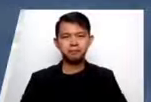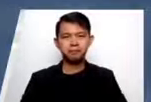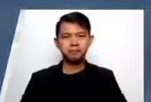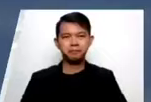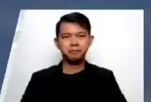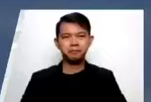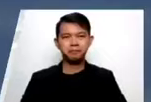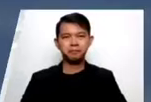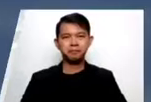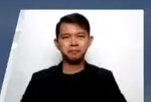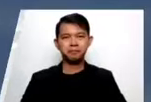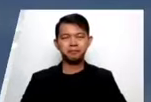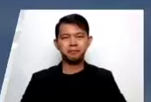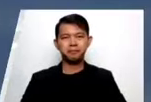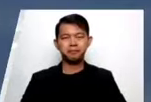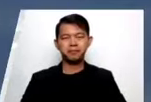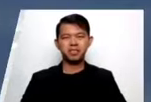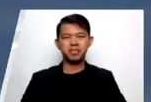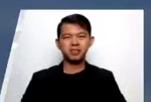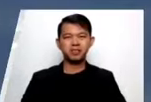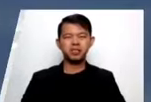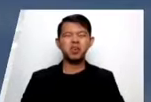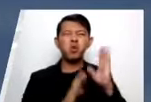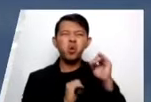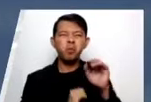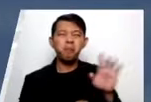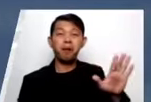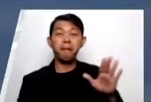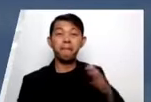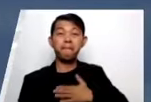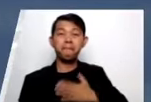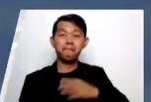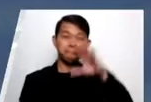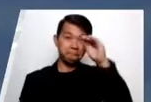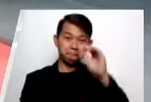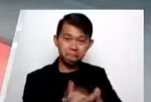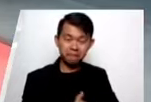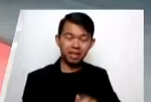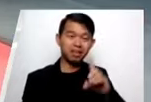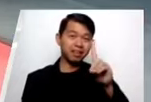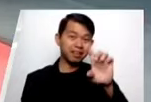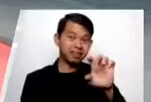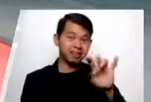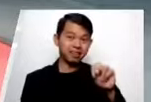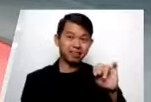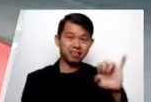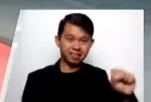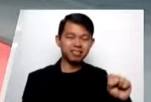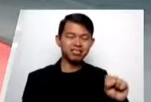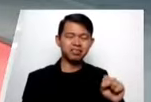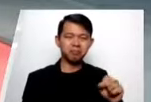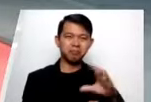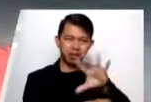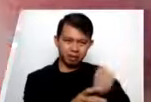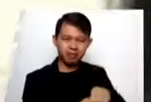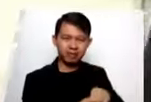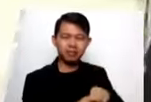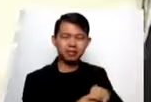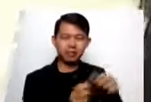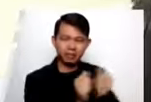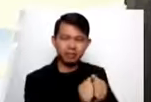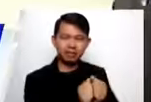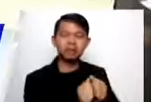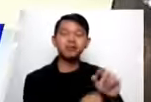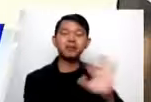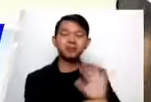Sana si si Dennis makatrabaho ko sa isang pelikula. Tila na manifest ang dream collab ni Kapuso Ultimate Star Jeneline Mercado.